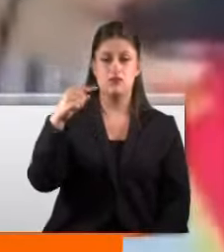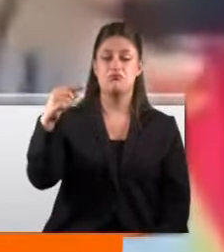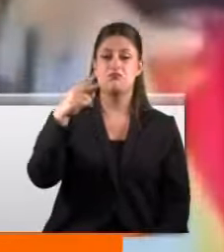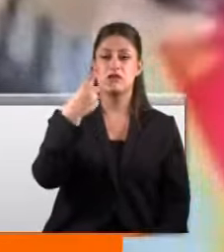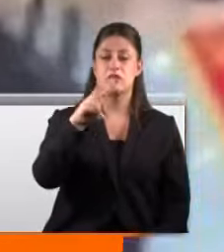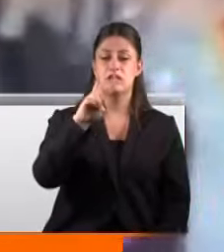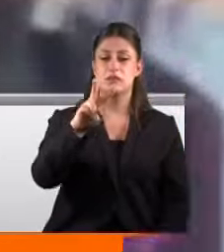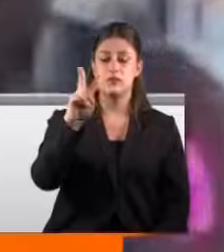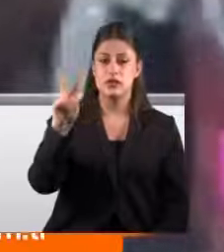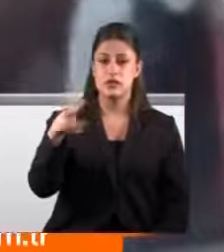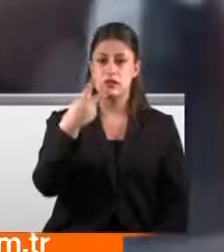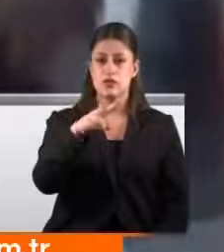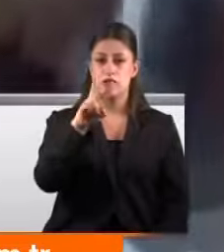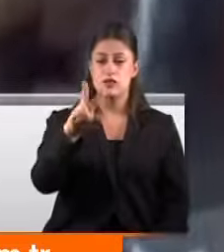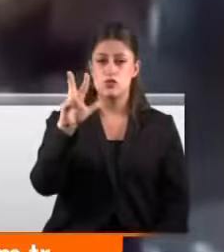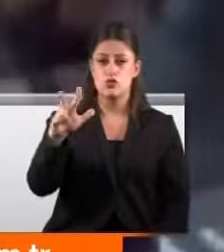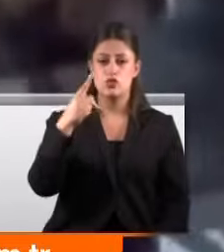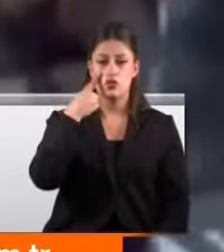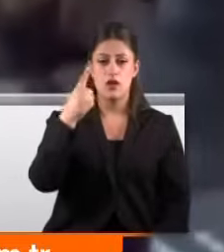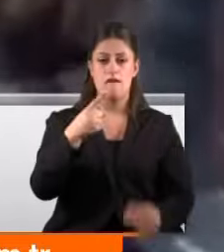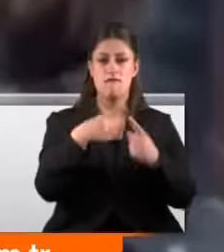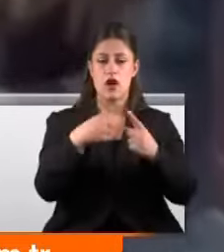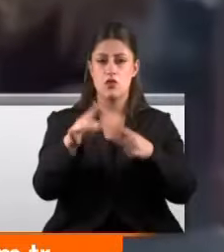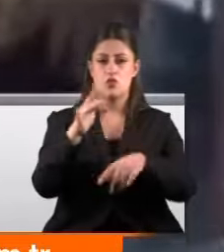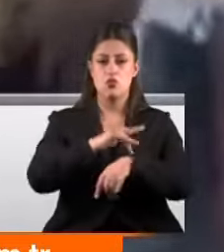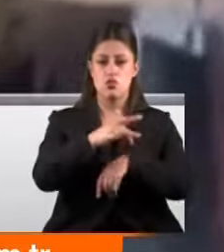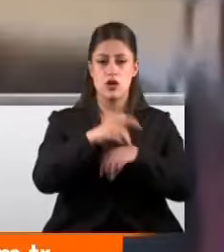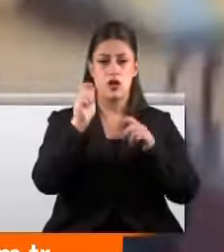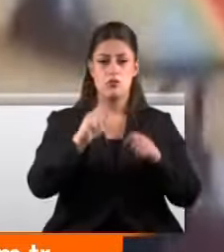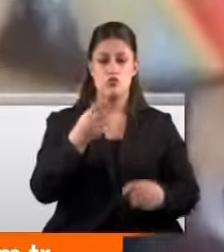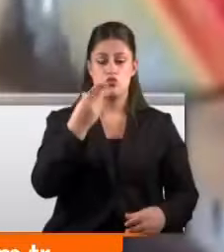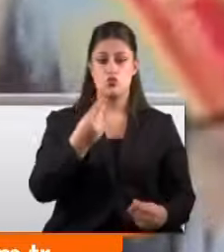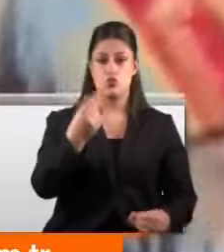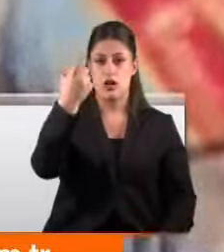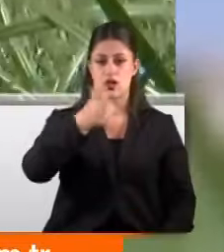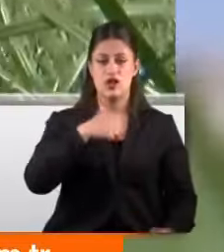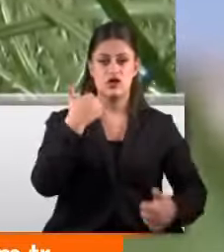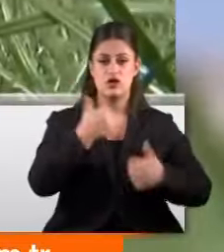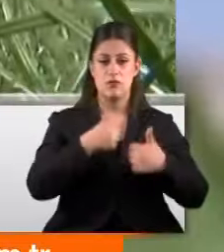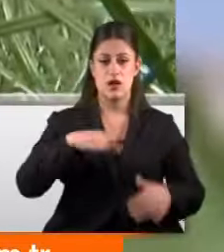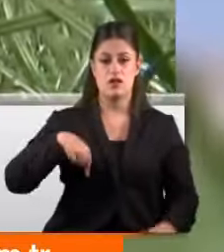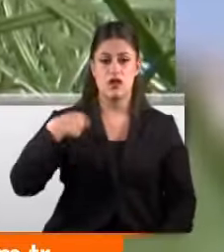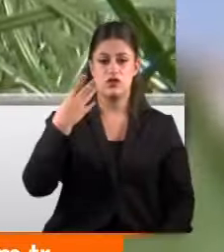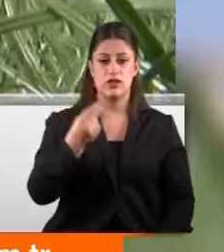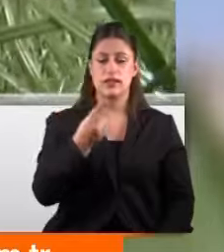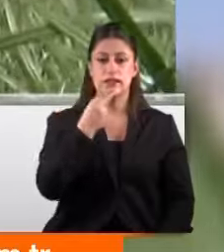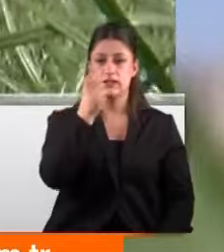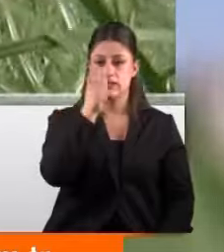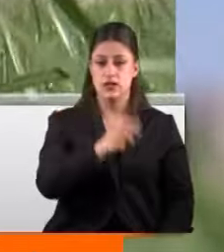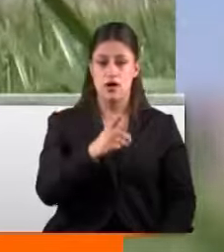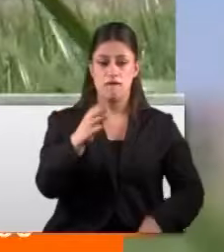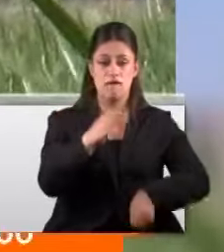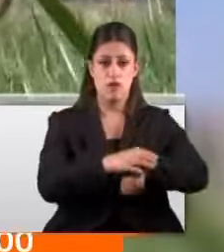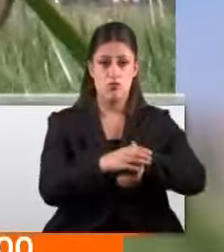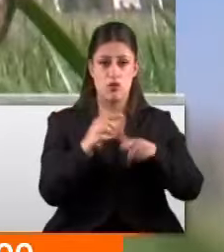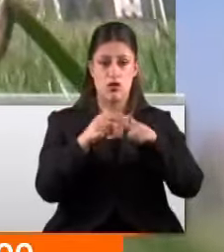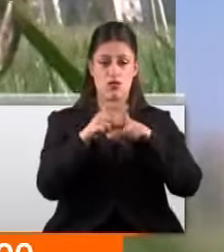ve 2023'te farklı ülkelerde yapılan güzellik yarışmalarında derece alan Çiçek, futbolda ise defansta oynuyor.